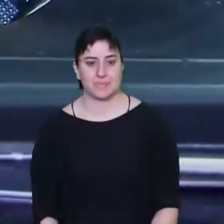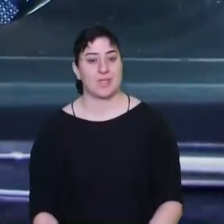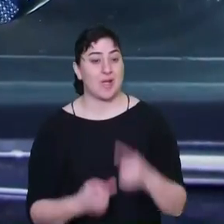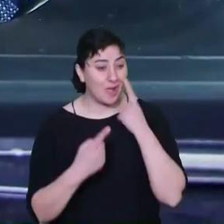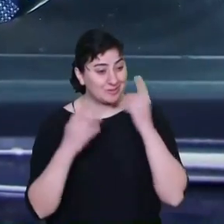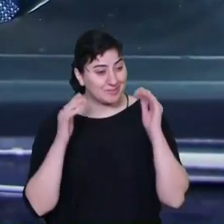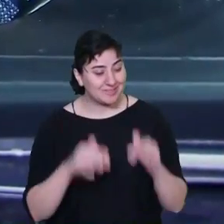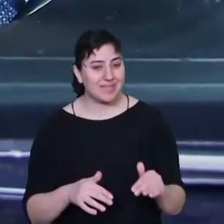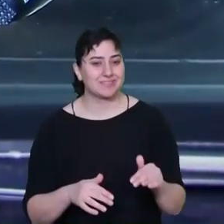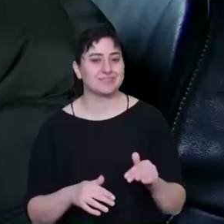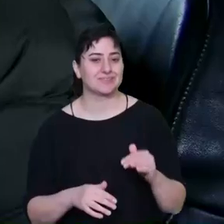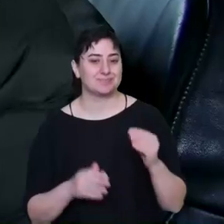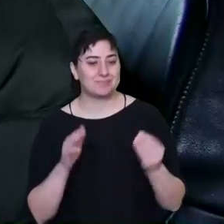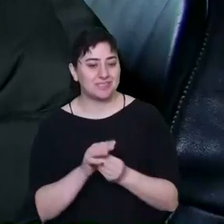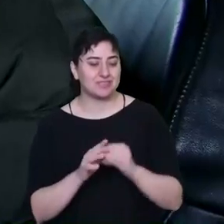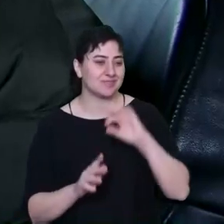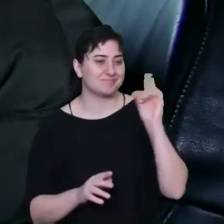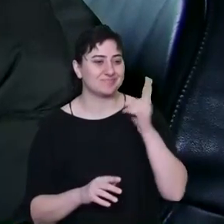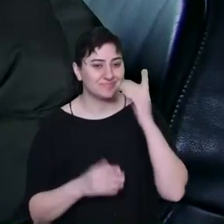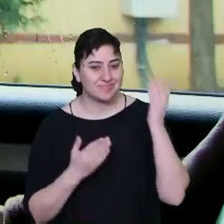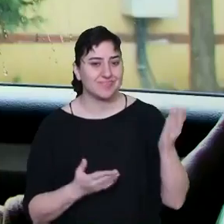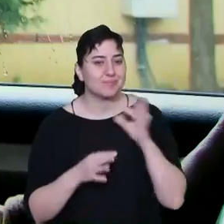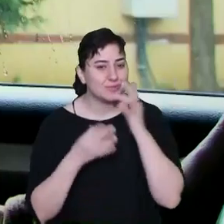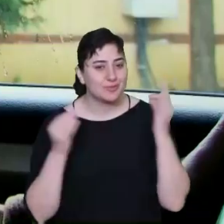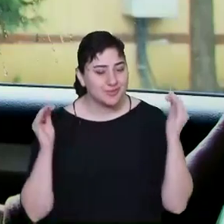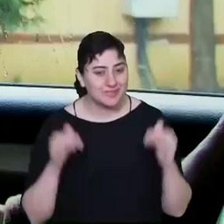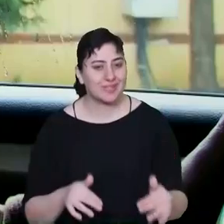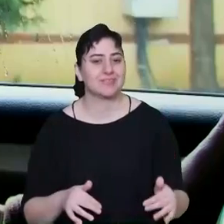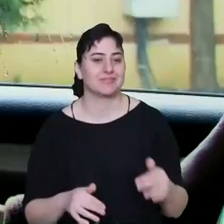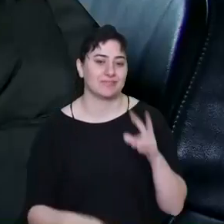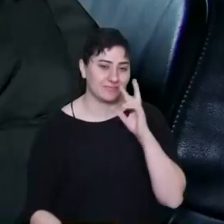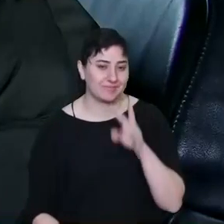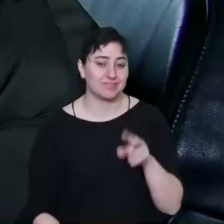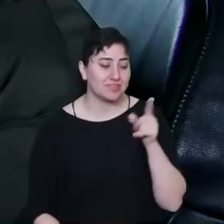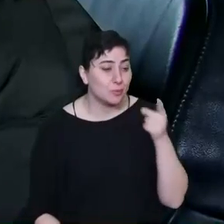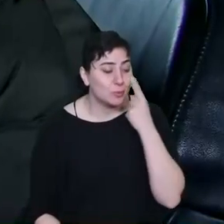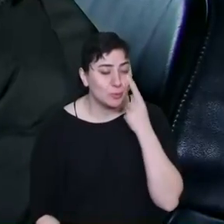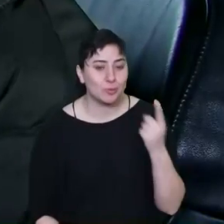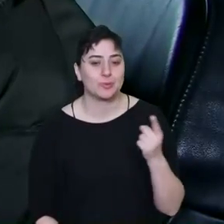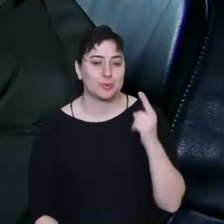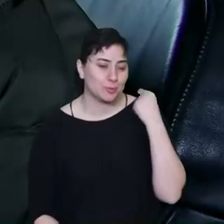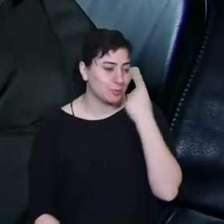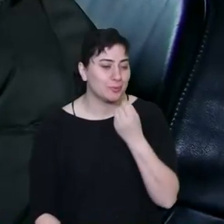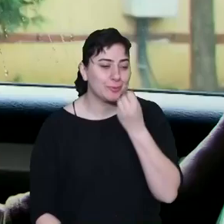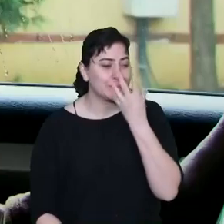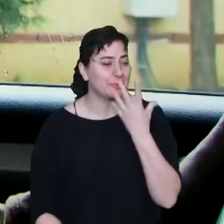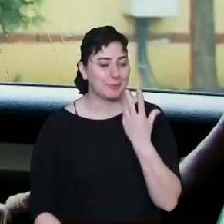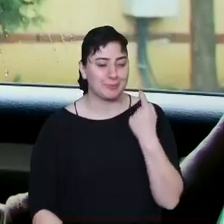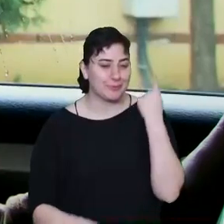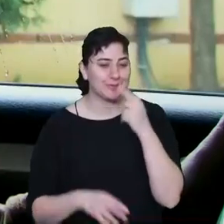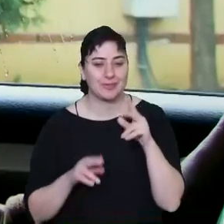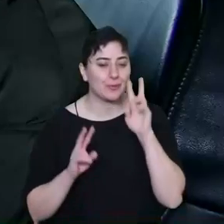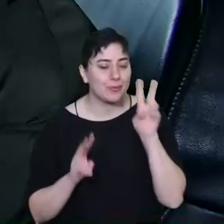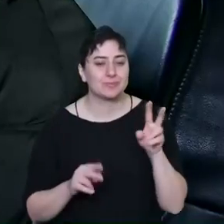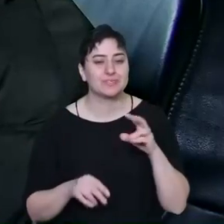Hoş geldin başkan efendisi. Sefalar getirdin. Vallahi seni görüyorum, o gül yüzünü görüyorum ya.